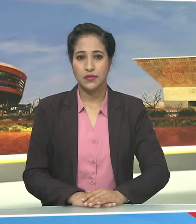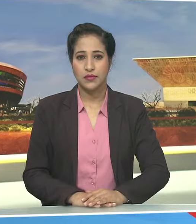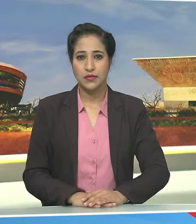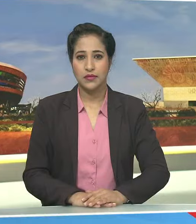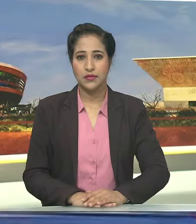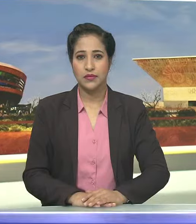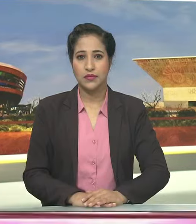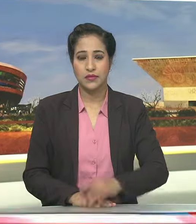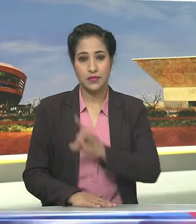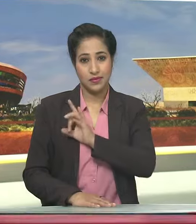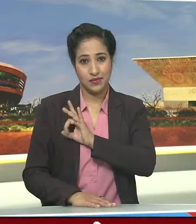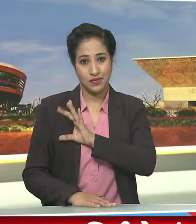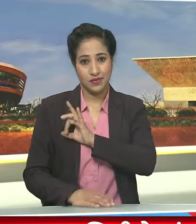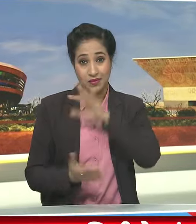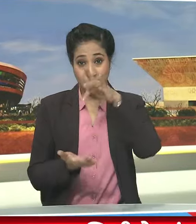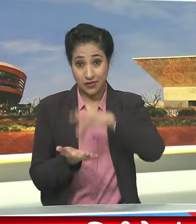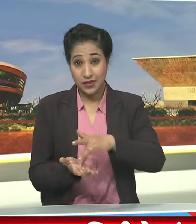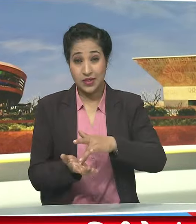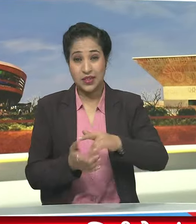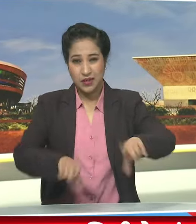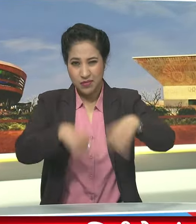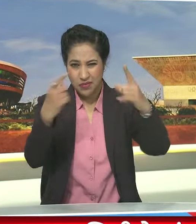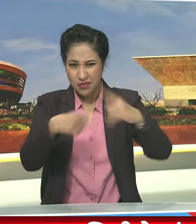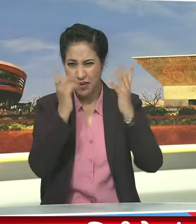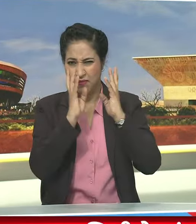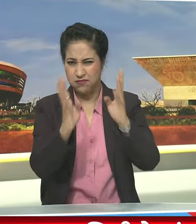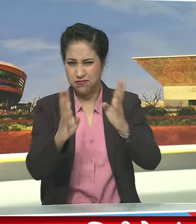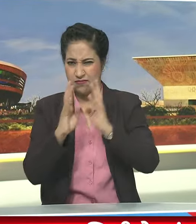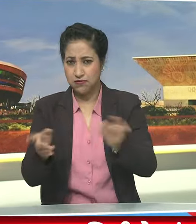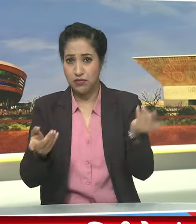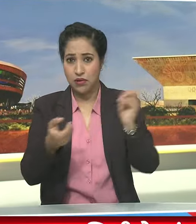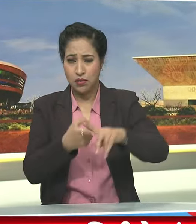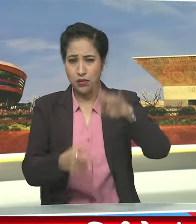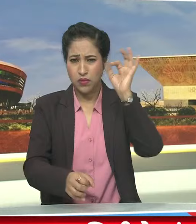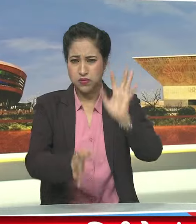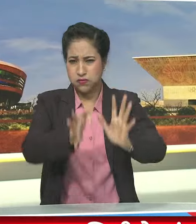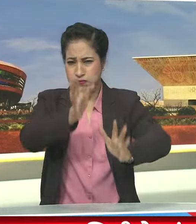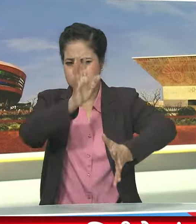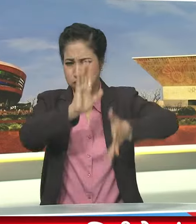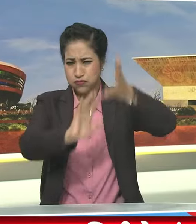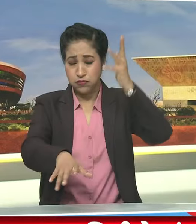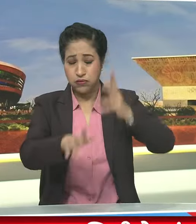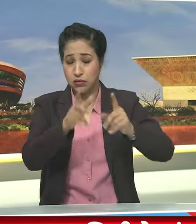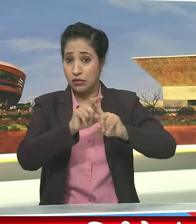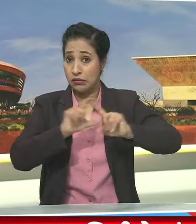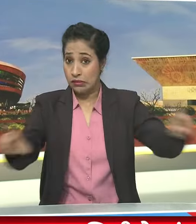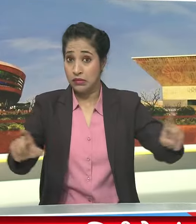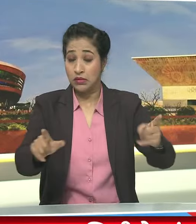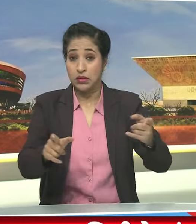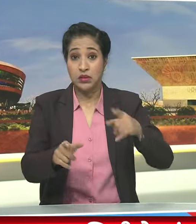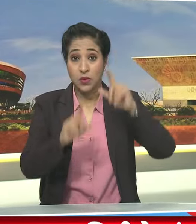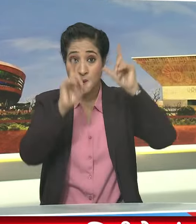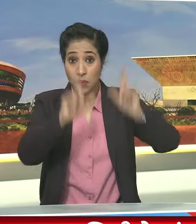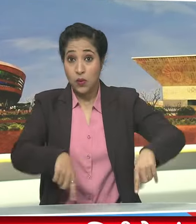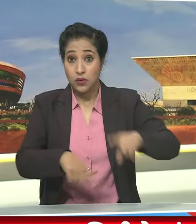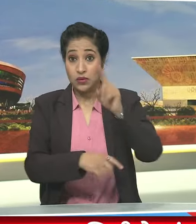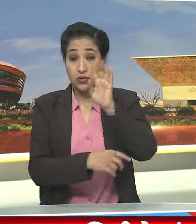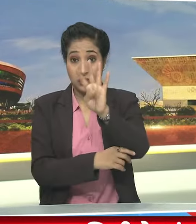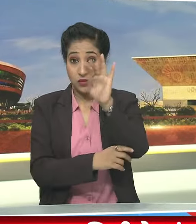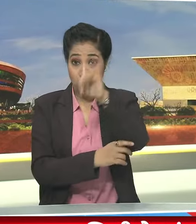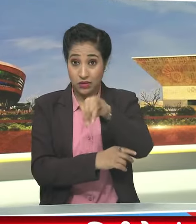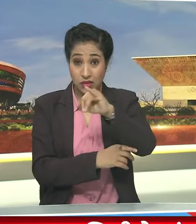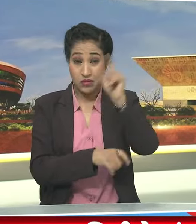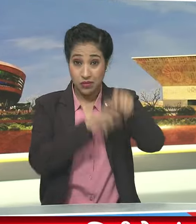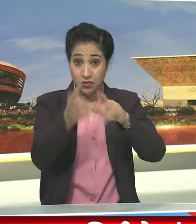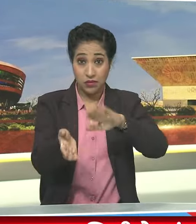शना चिली के जंगलों में लगी आग ने मचाई भयंकर तबाही 46 लोगों की मौत 1100